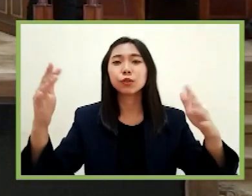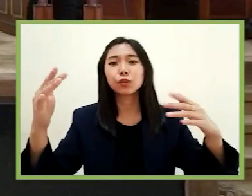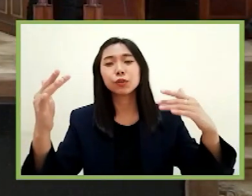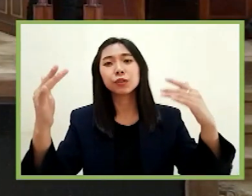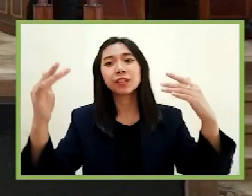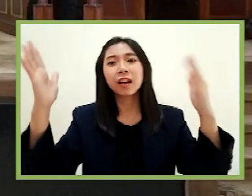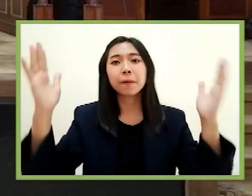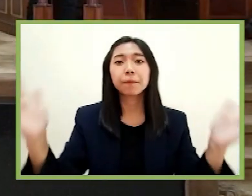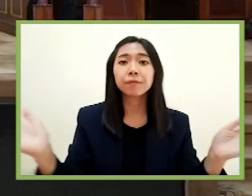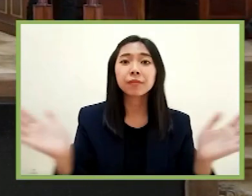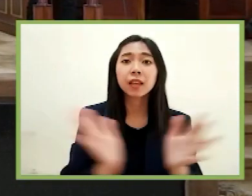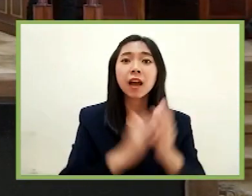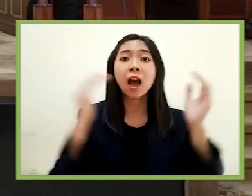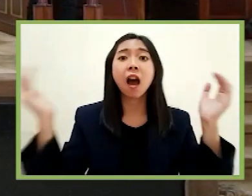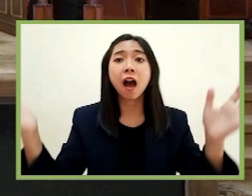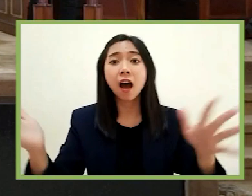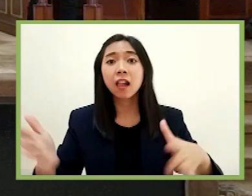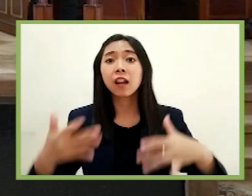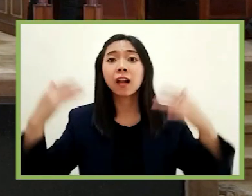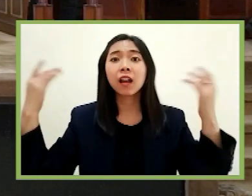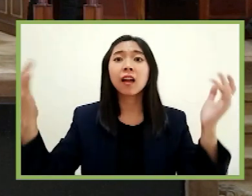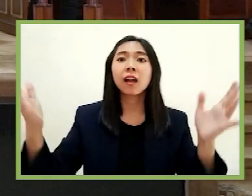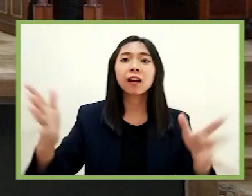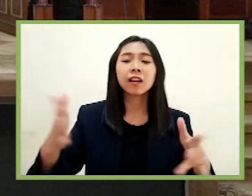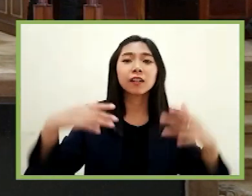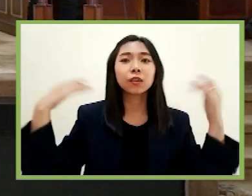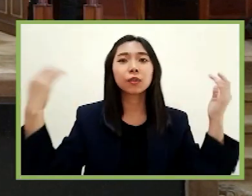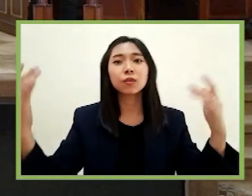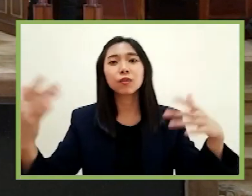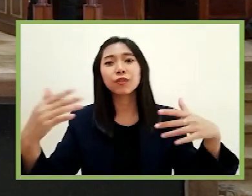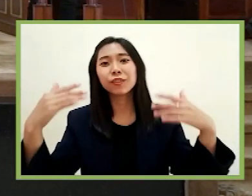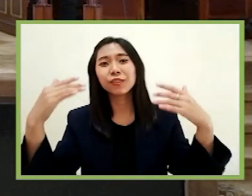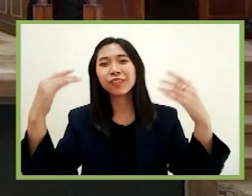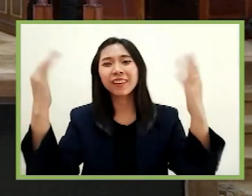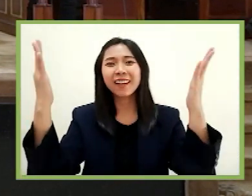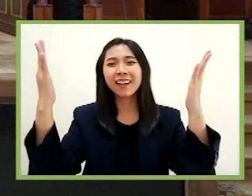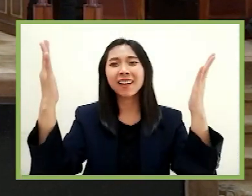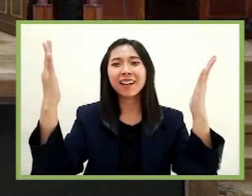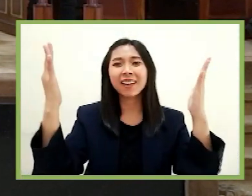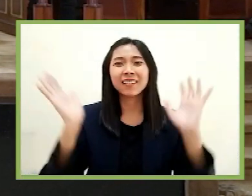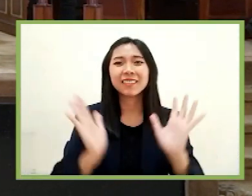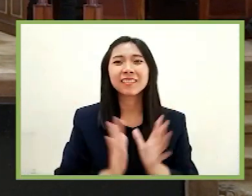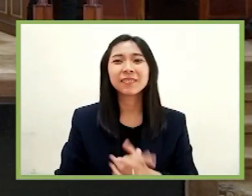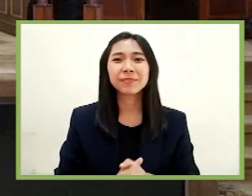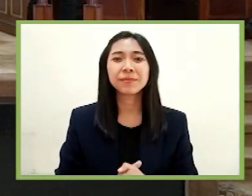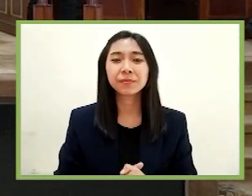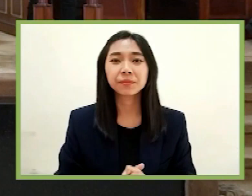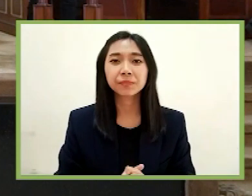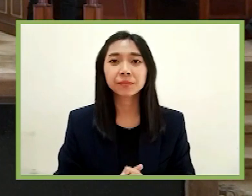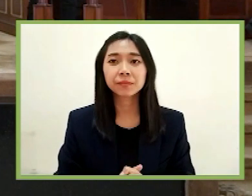melewati Yo kowe Hey yo yo